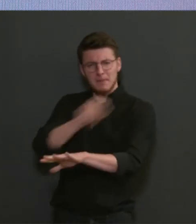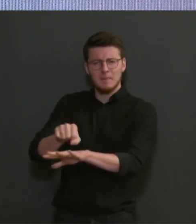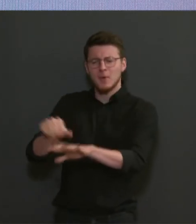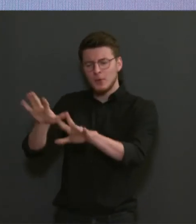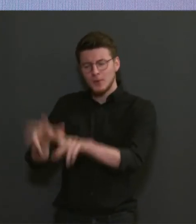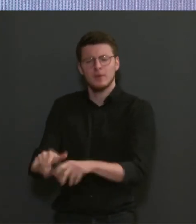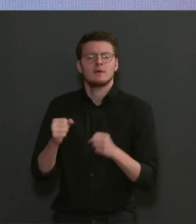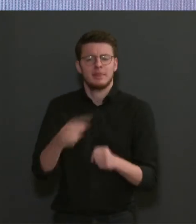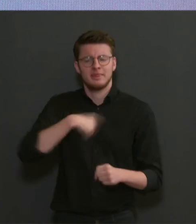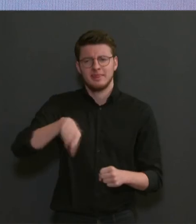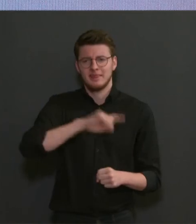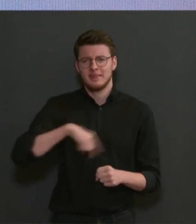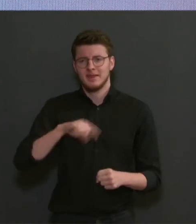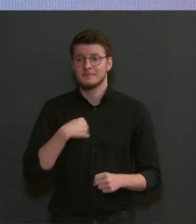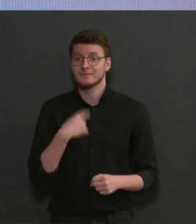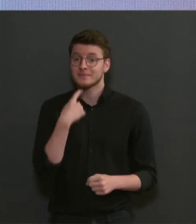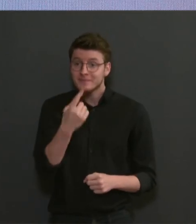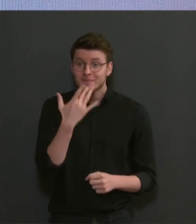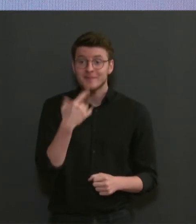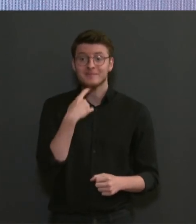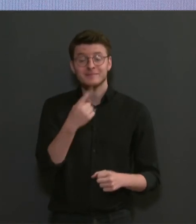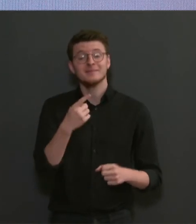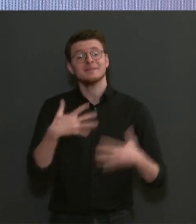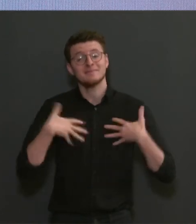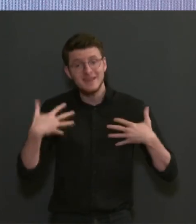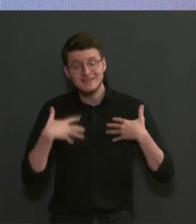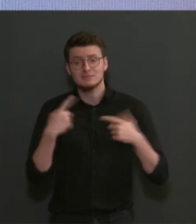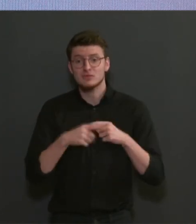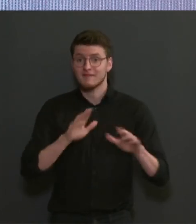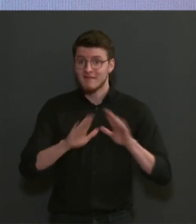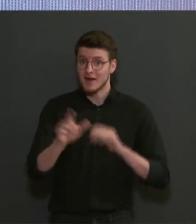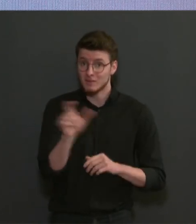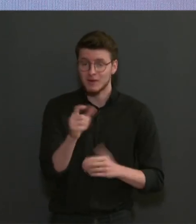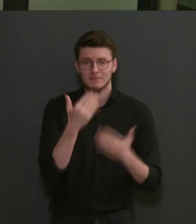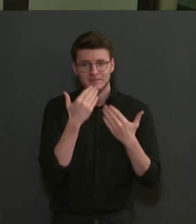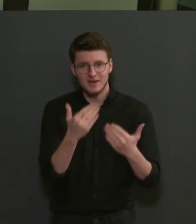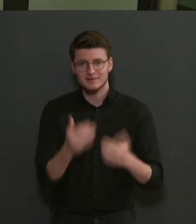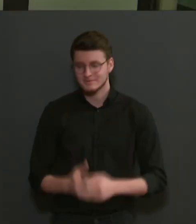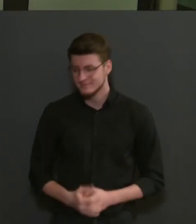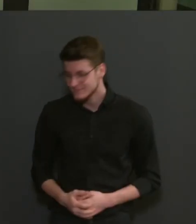Alvast een prettig en vooral veilig weekend gewenst. Dank u wel.